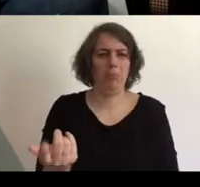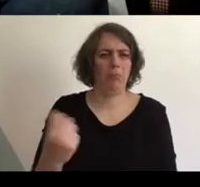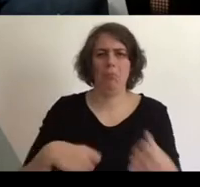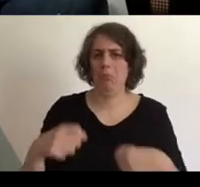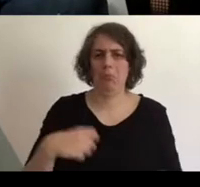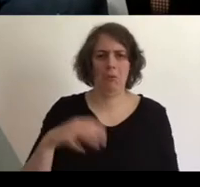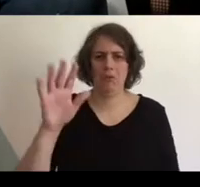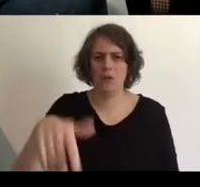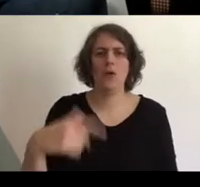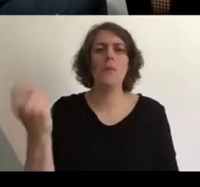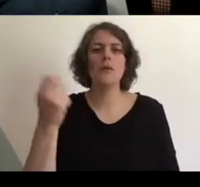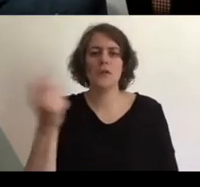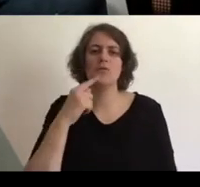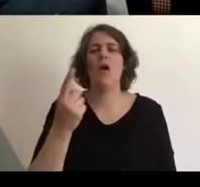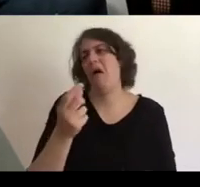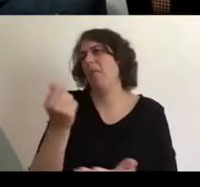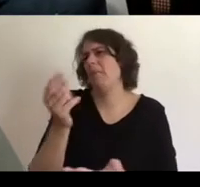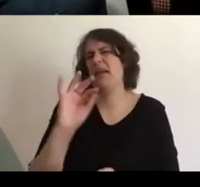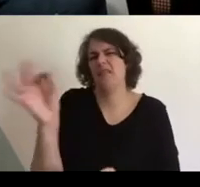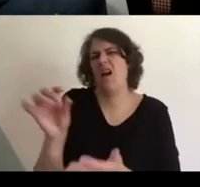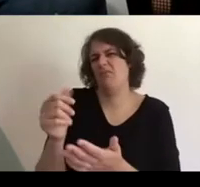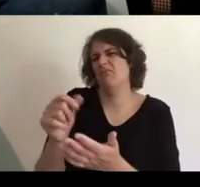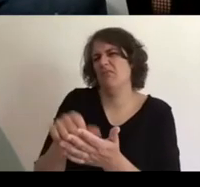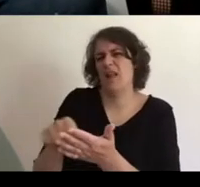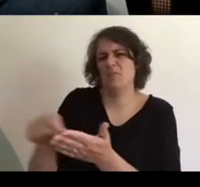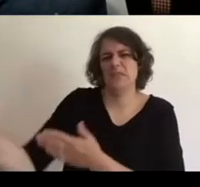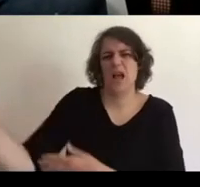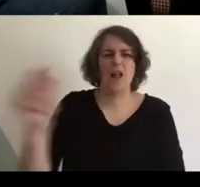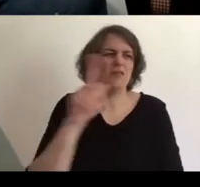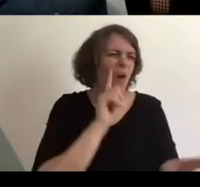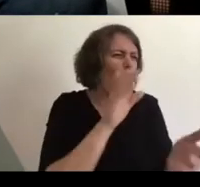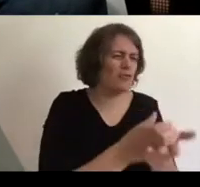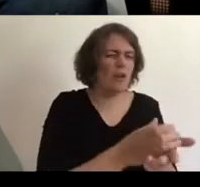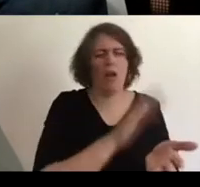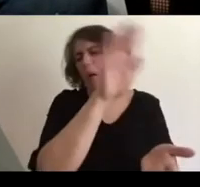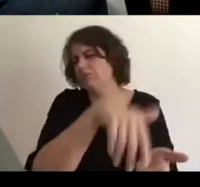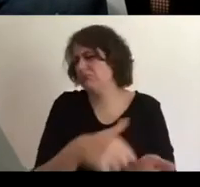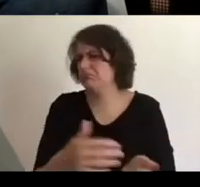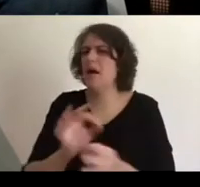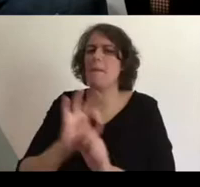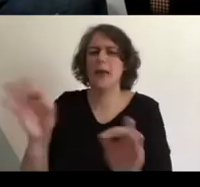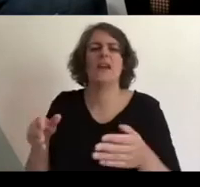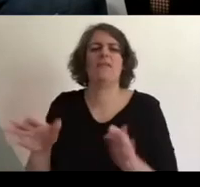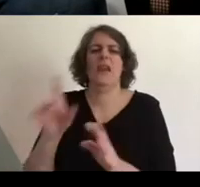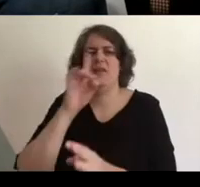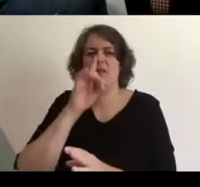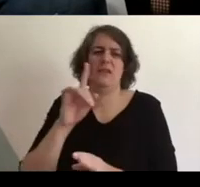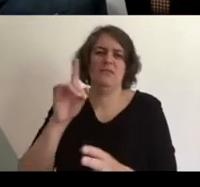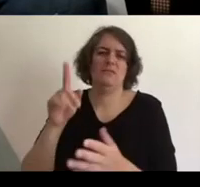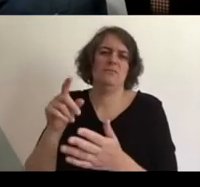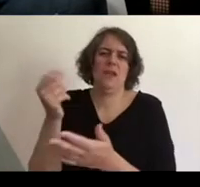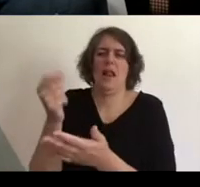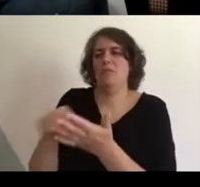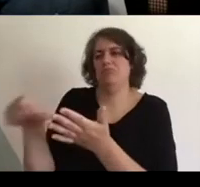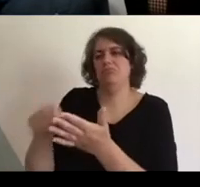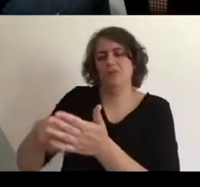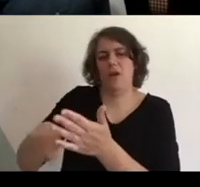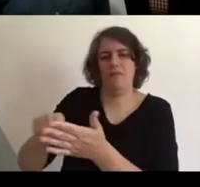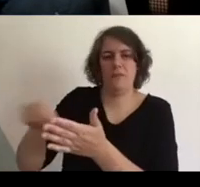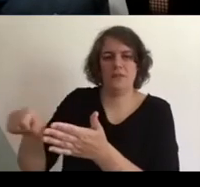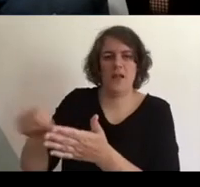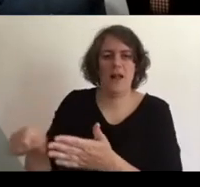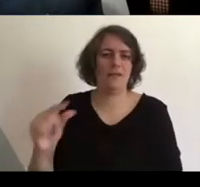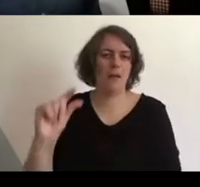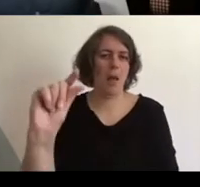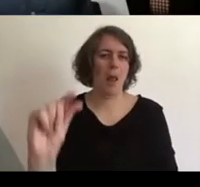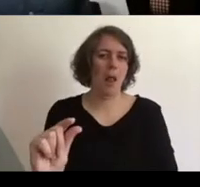da freikaufen, weil es einfach für sie dann scheinbar der bessere Weg ist. Und das finde ich schwierig, dass der Gesetzgeber, finde ich, solche Dinge